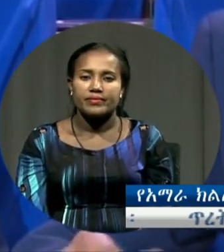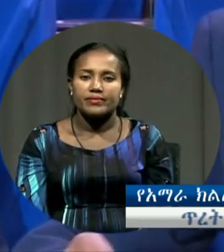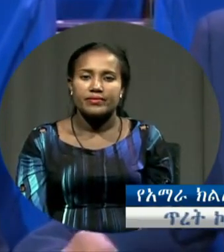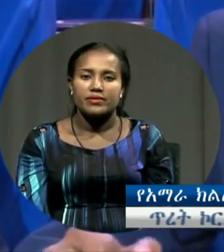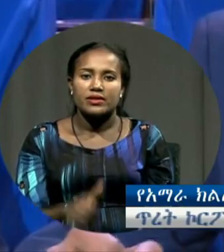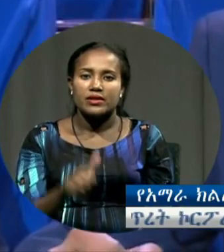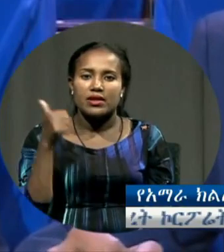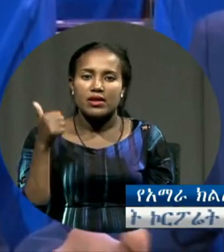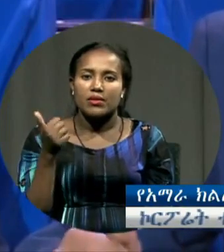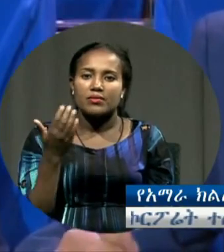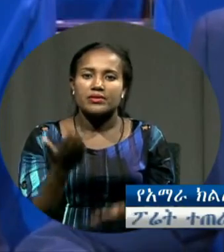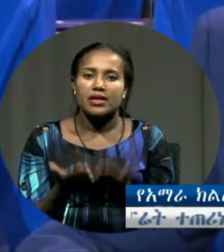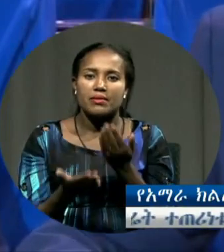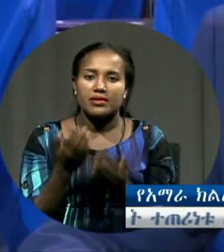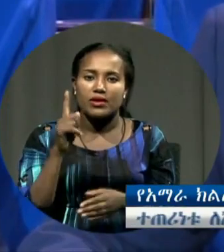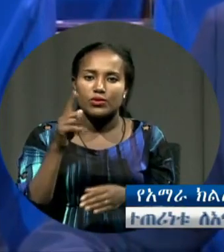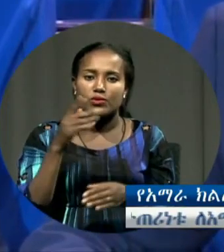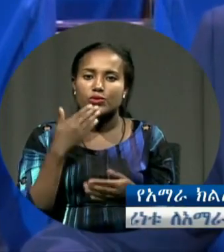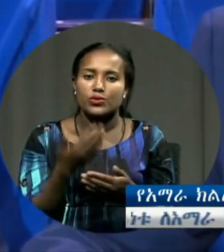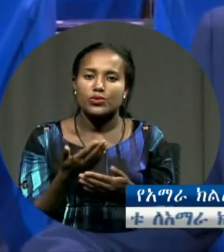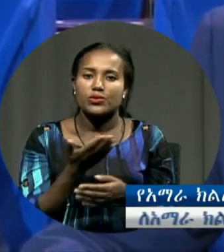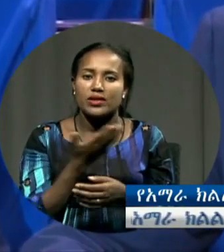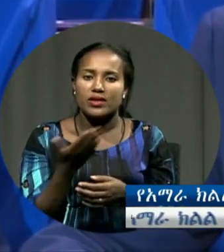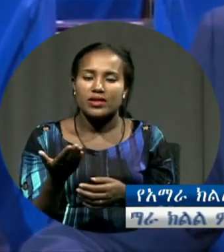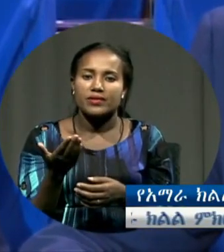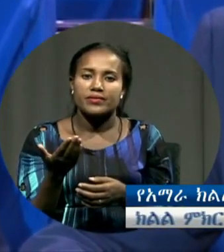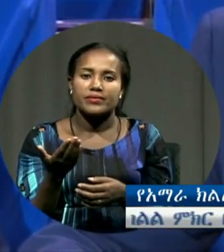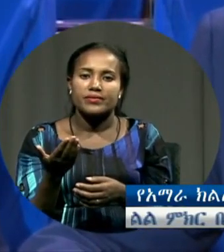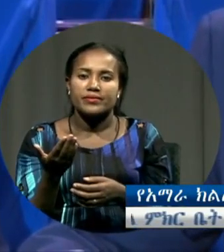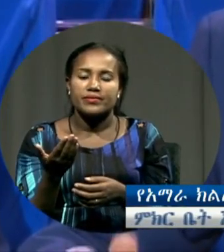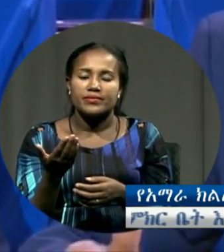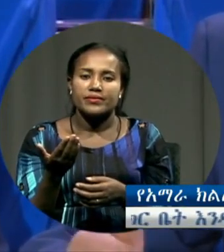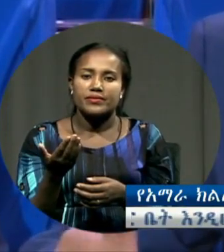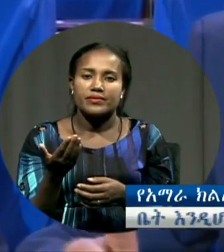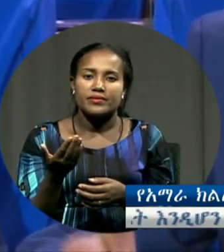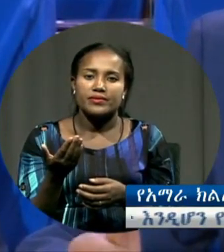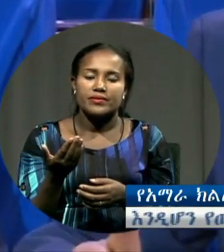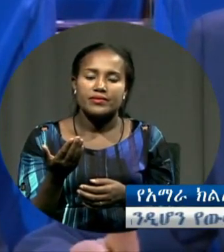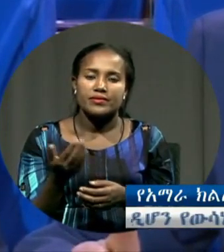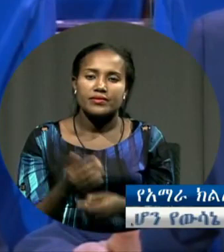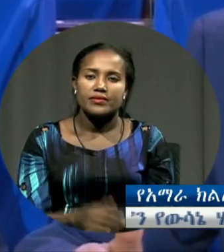ሌላው ምናልባት አንድ ጥሩ ነገር ያው